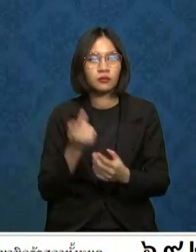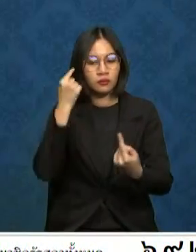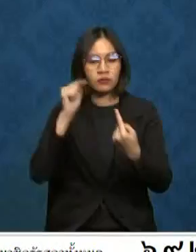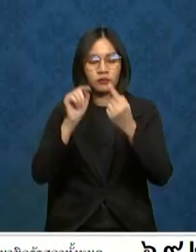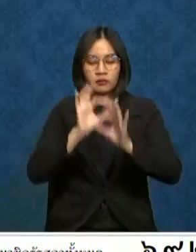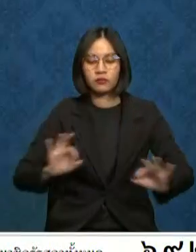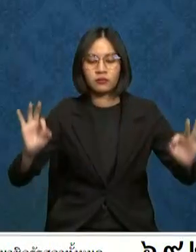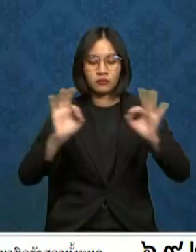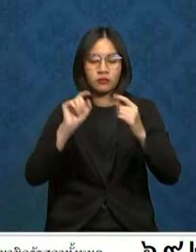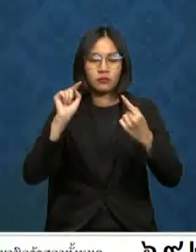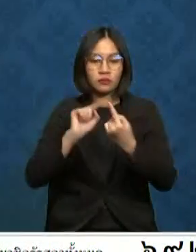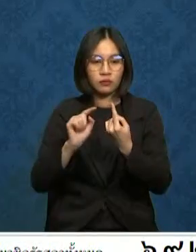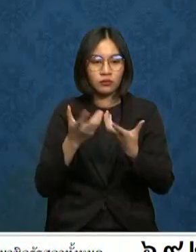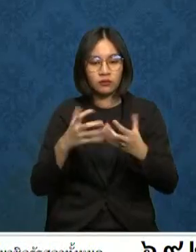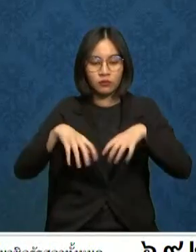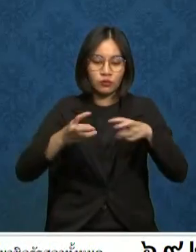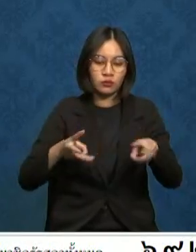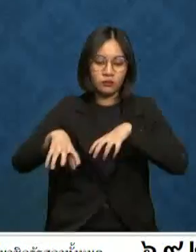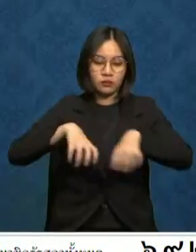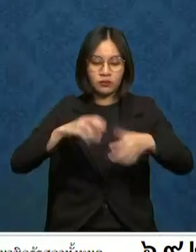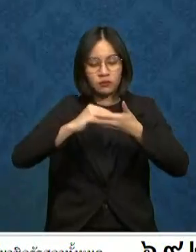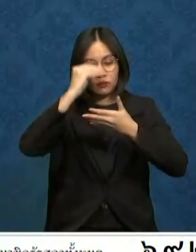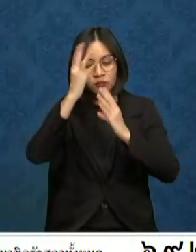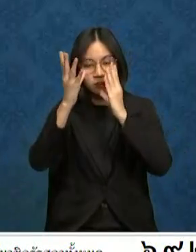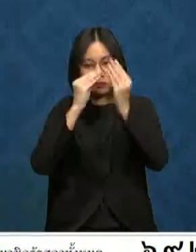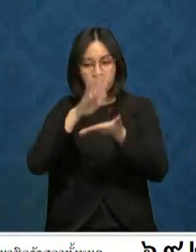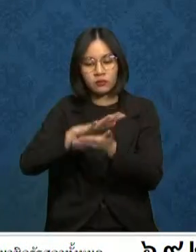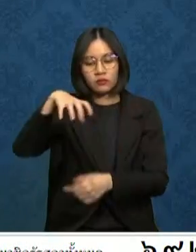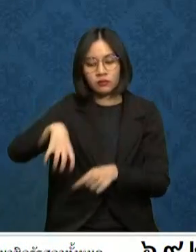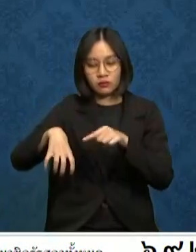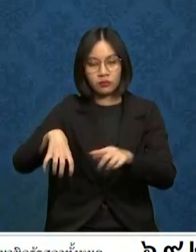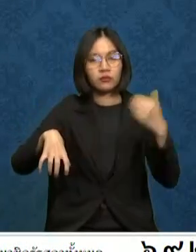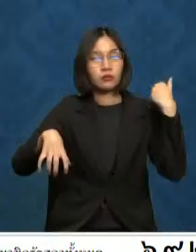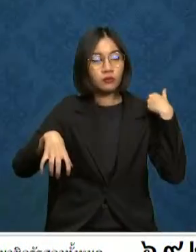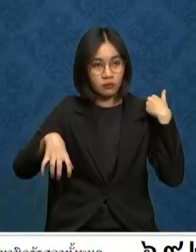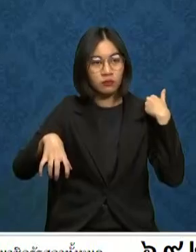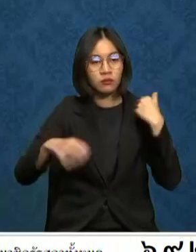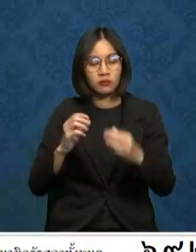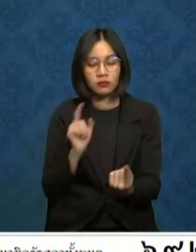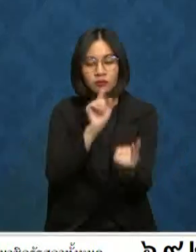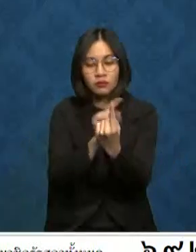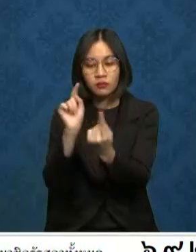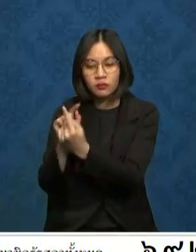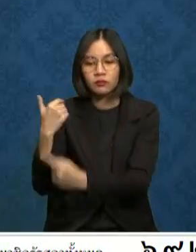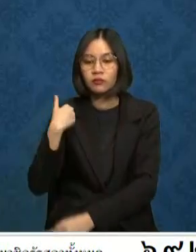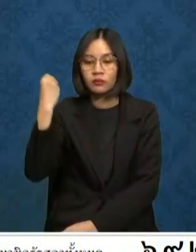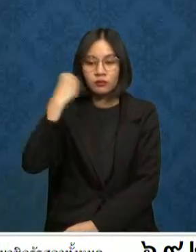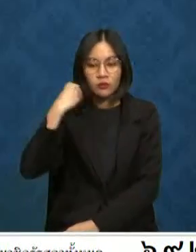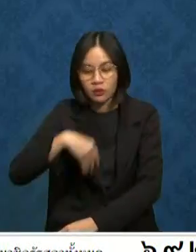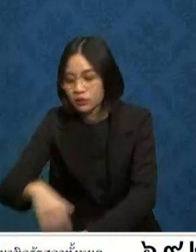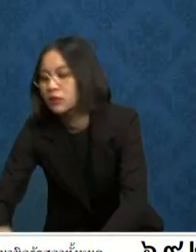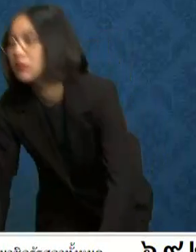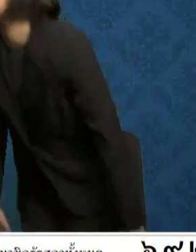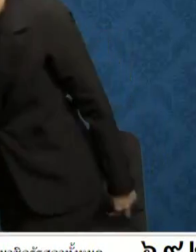สำคัญกับนวัตกรรมในการจัดการเรียนรู้ของโรงเรียนปำปายมาศแห่งนี้และได้ได้ไปเยี่ยมชมโรงเรียนแห่งนี้บ่อยๆ